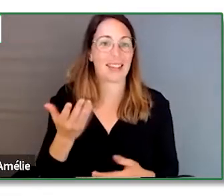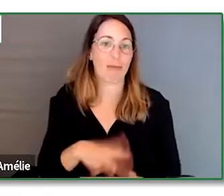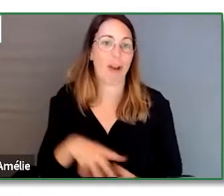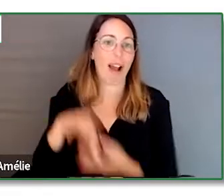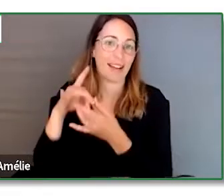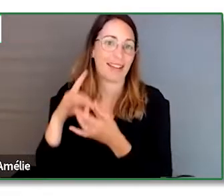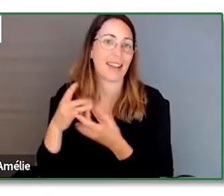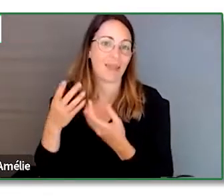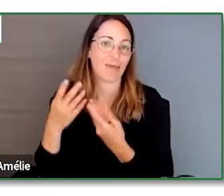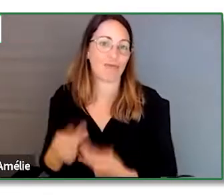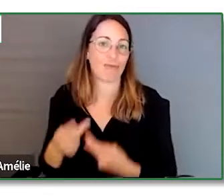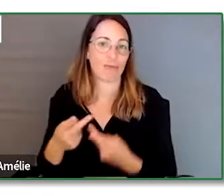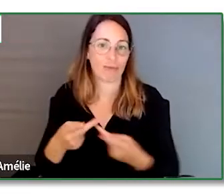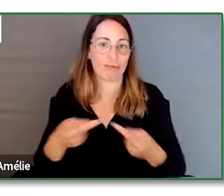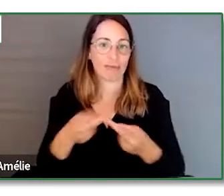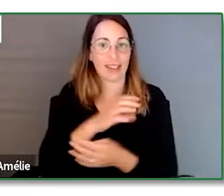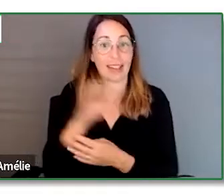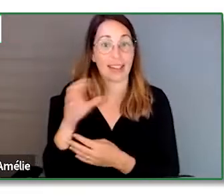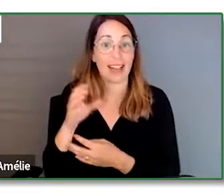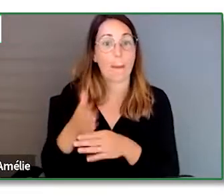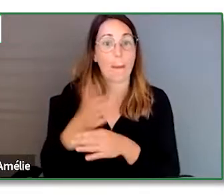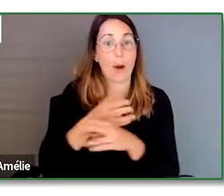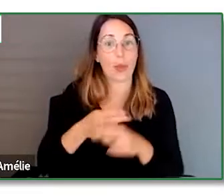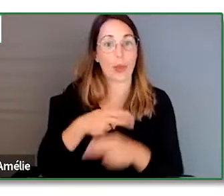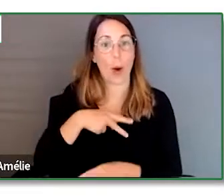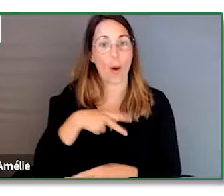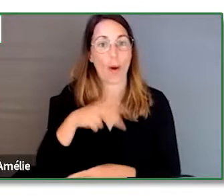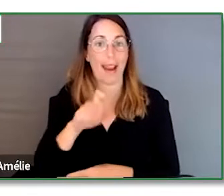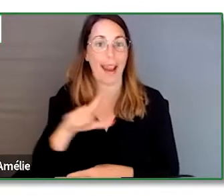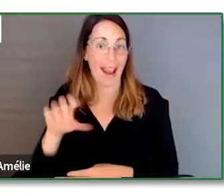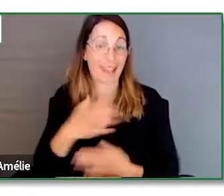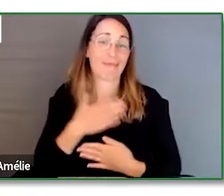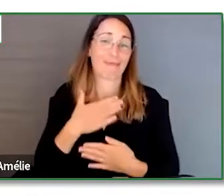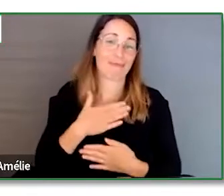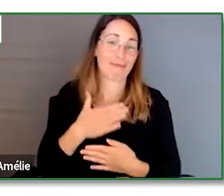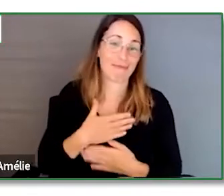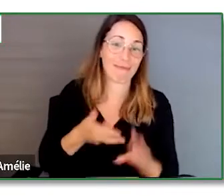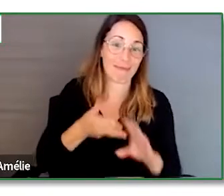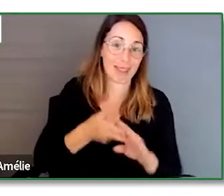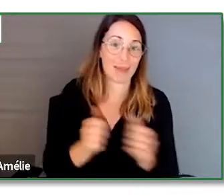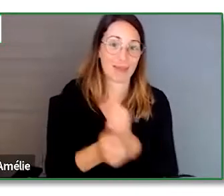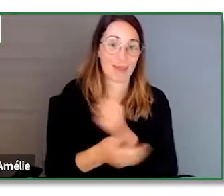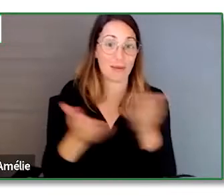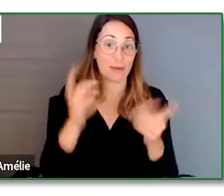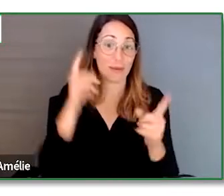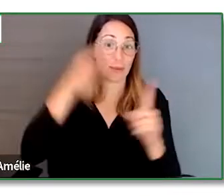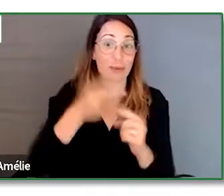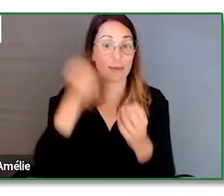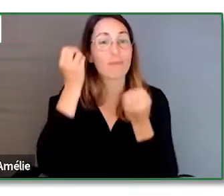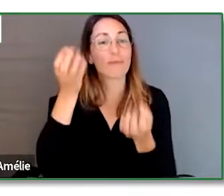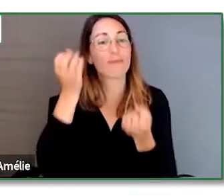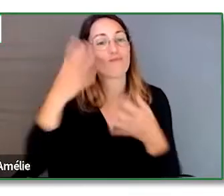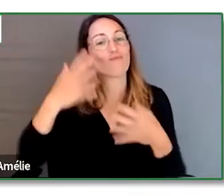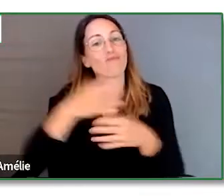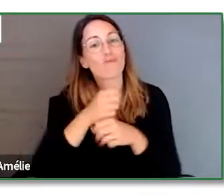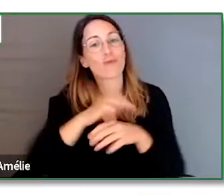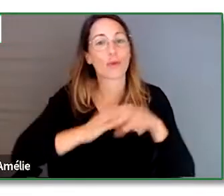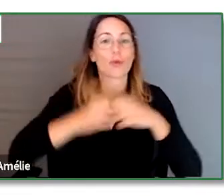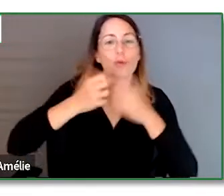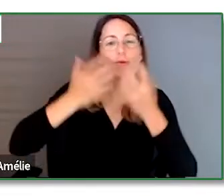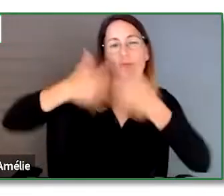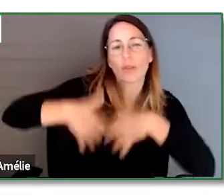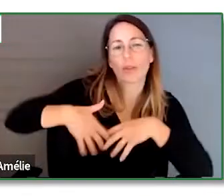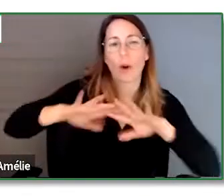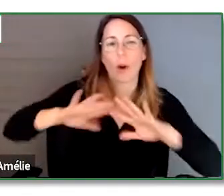suis ravie d'être avec vous aujourd'hui dans le but de pouvoir parler un petit peu de la structure de l'agence et le travail que nous